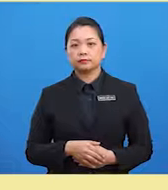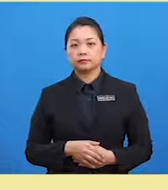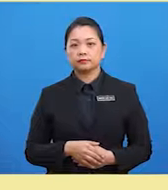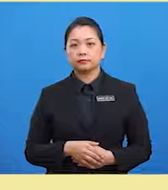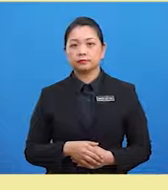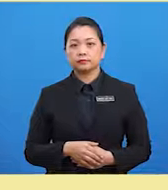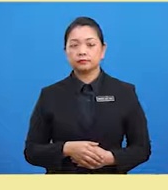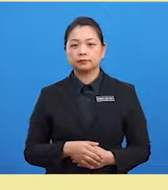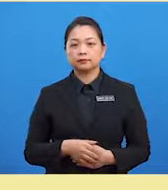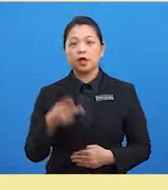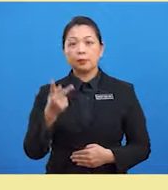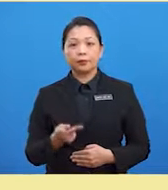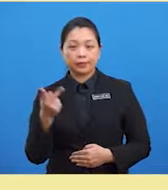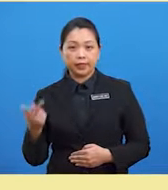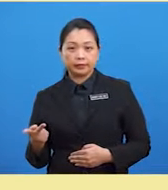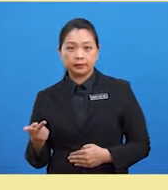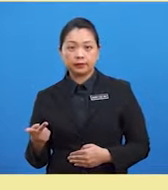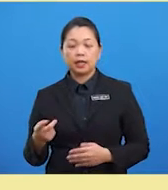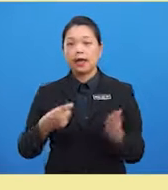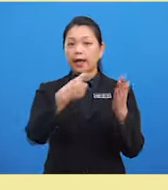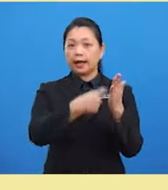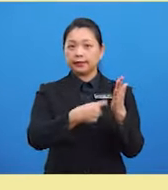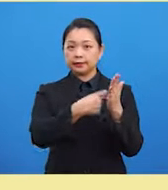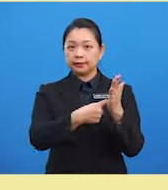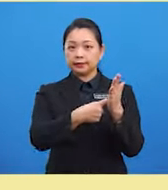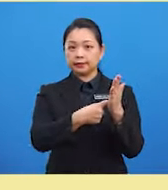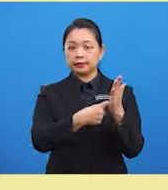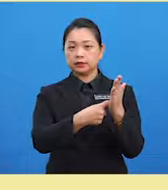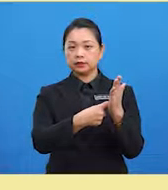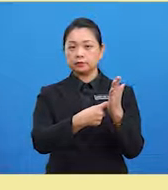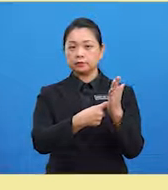iaitu produk, harga,